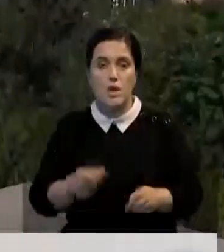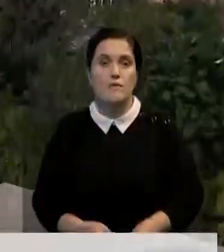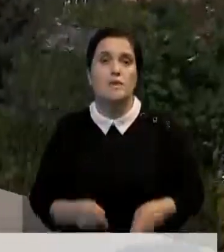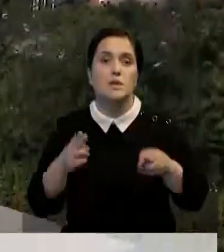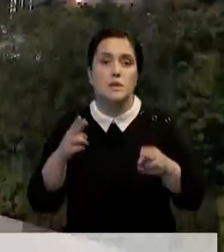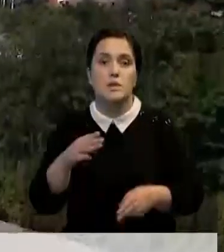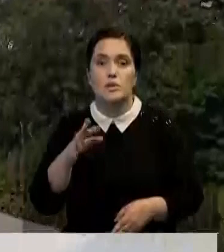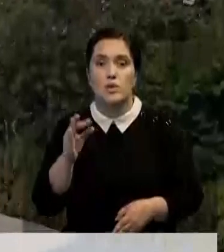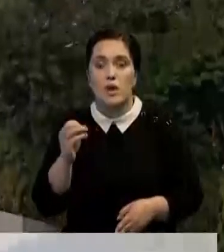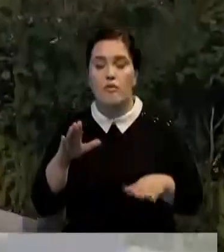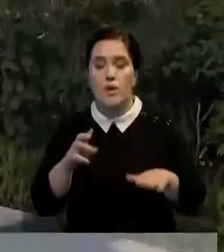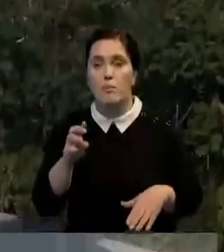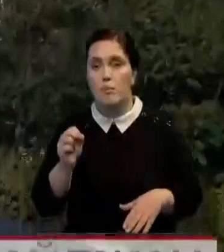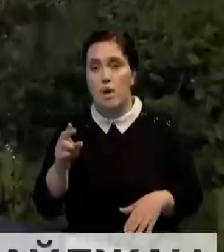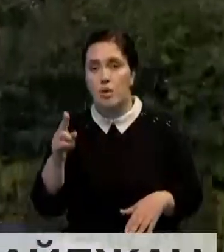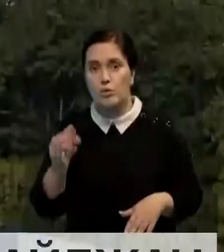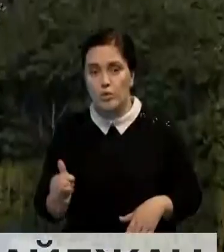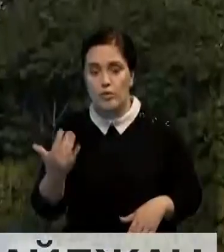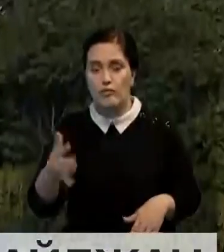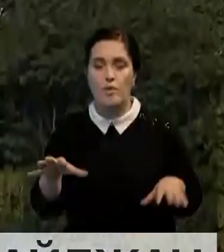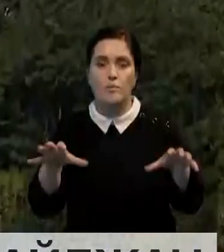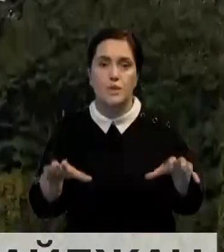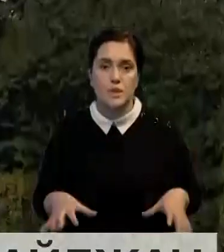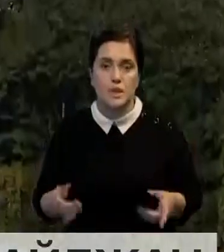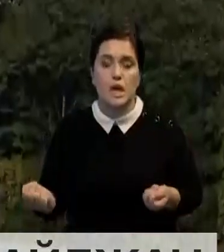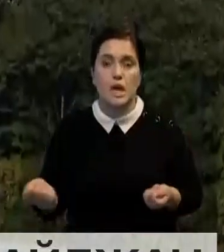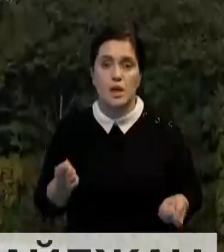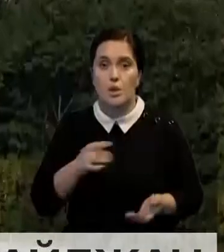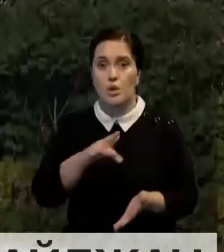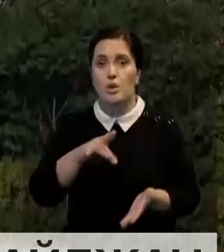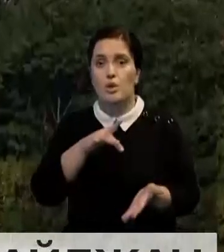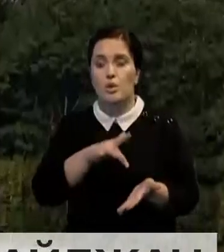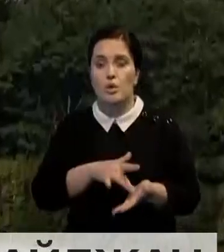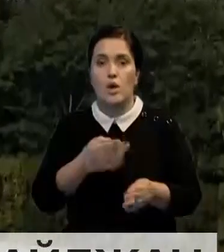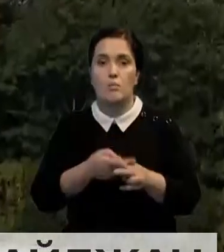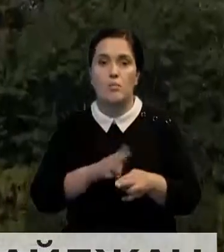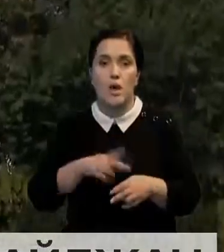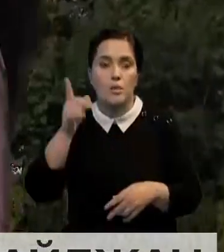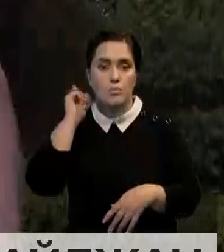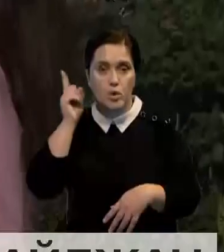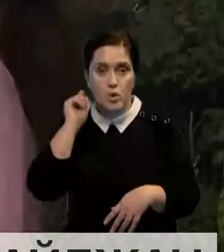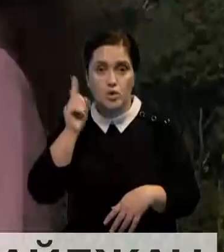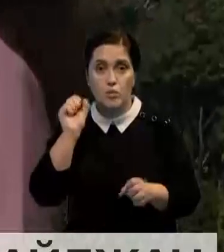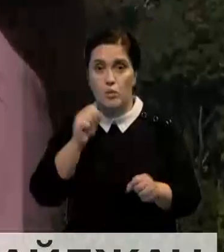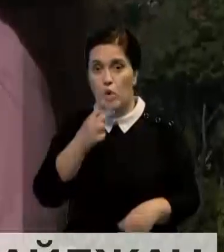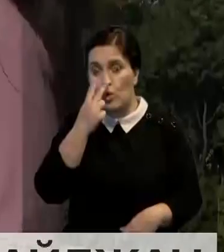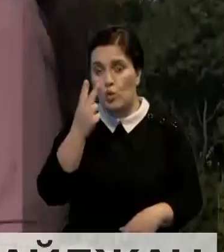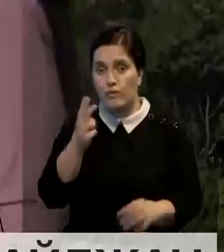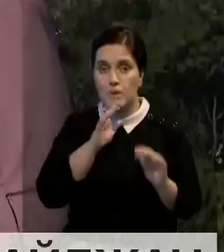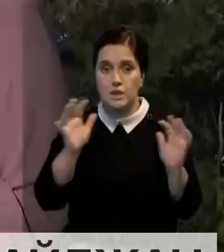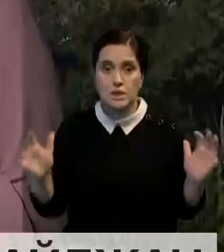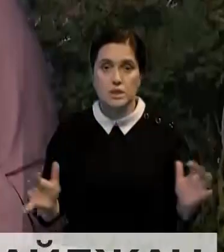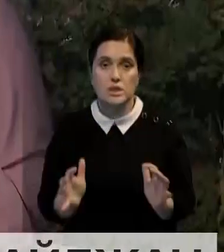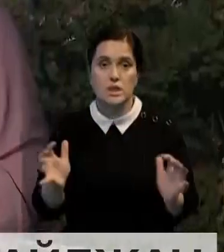Касым-Жомарта Токаева в Баку с начала его президентской карьеры. Город, где чтят прошлое. Вот отсюда можно увидеть сохранивший